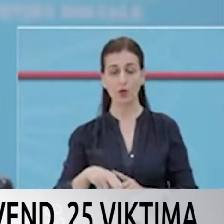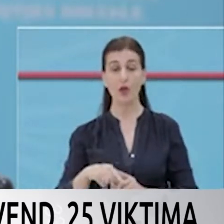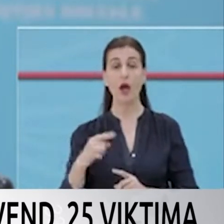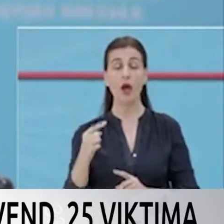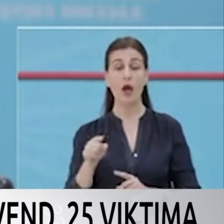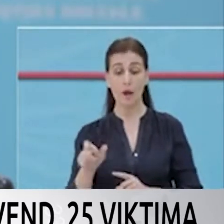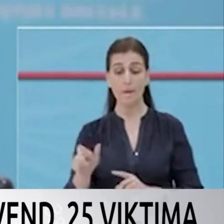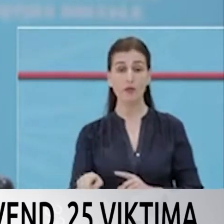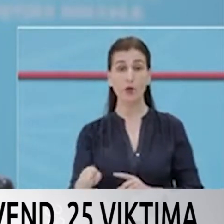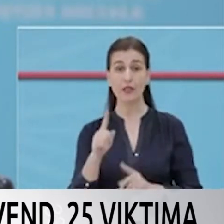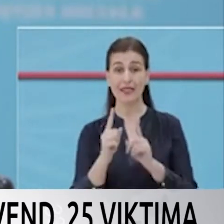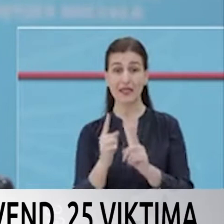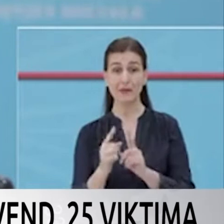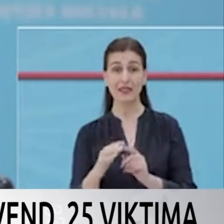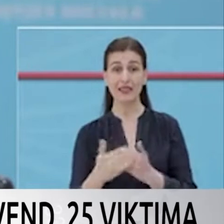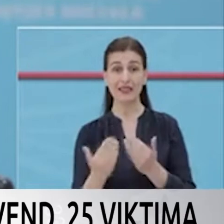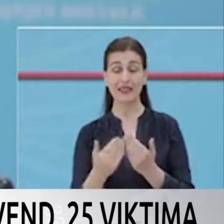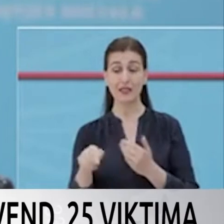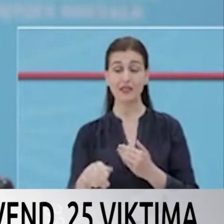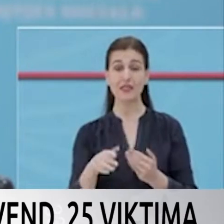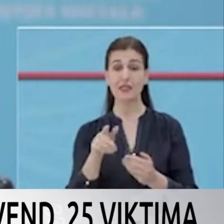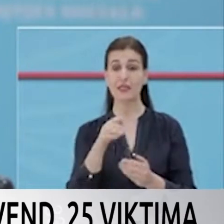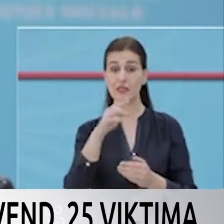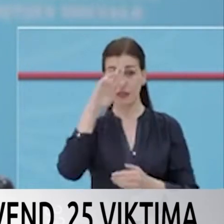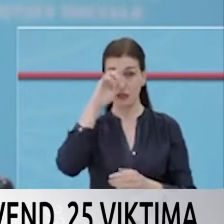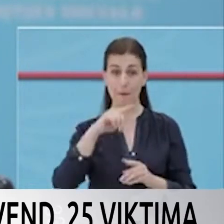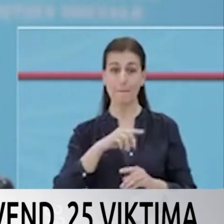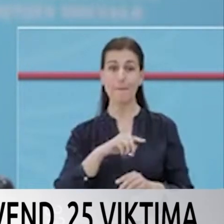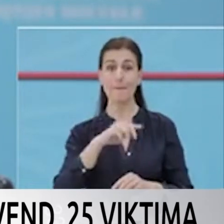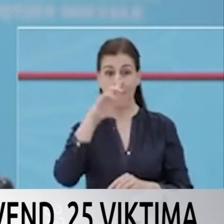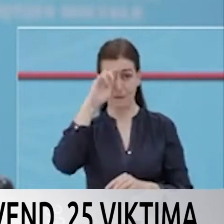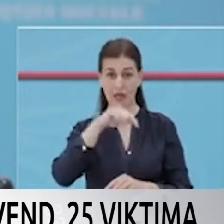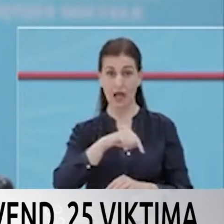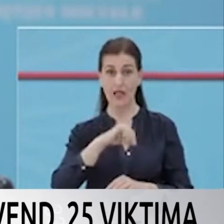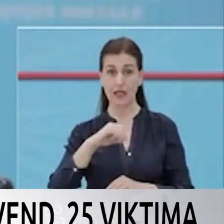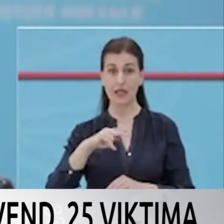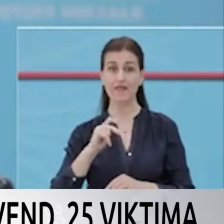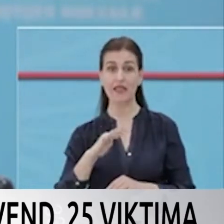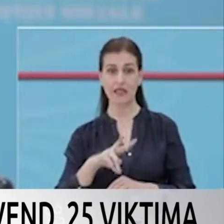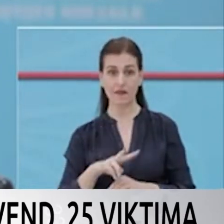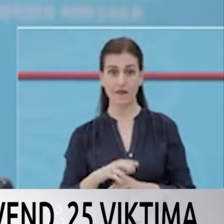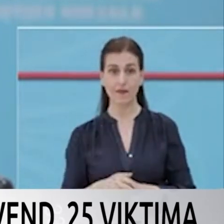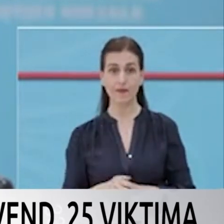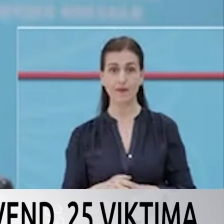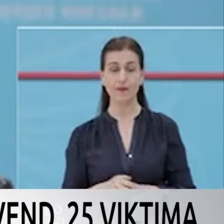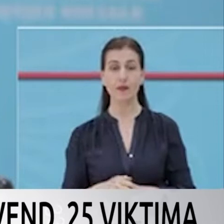prej 11 ditësh ndodhej i intubuar në shërbimin intensiv të këtij të spitalit infektiv.